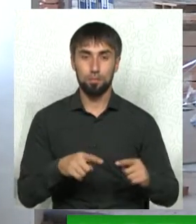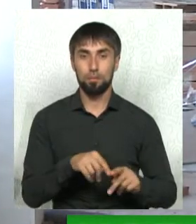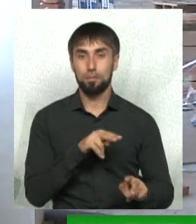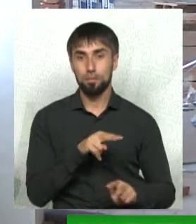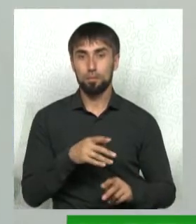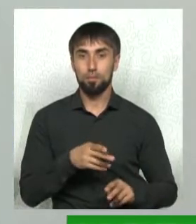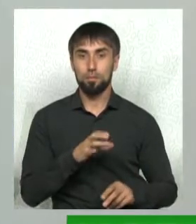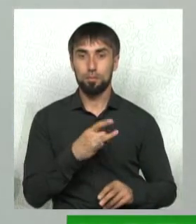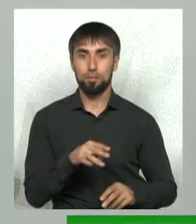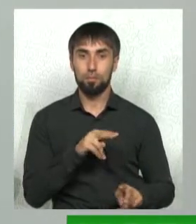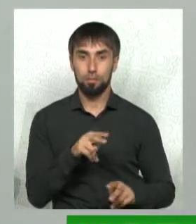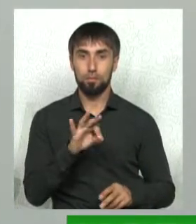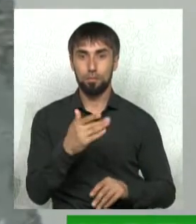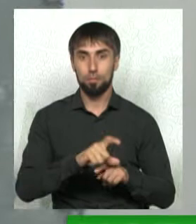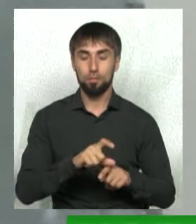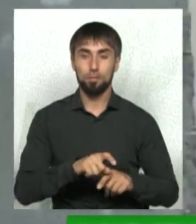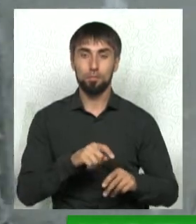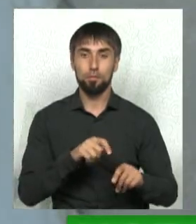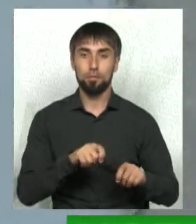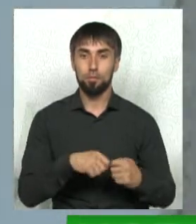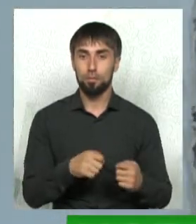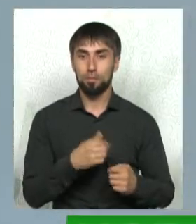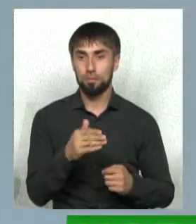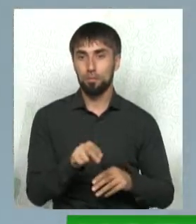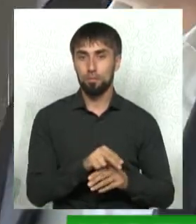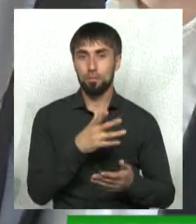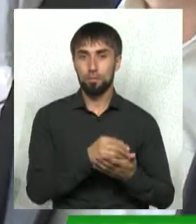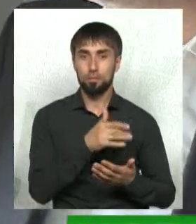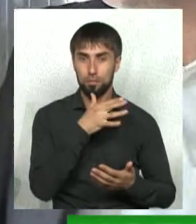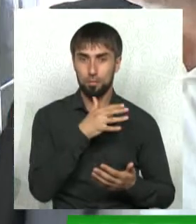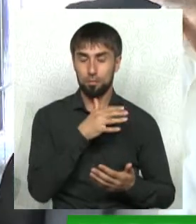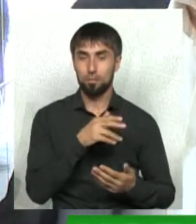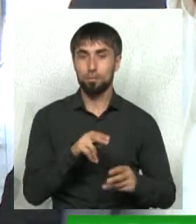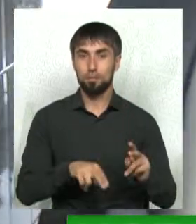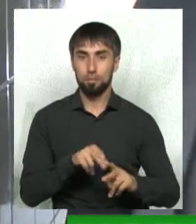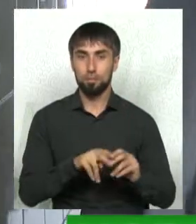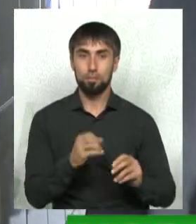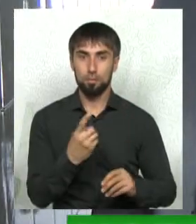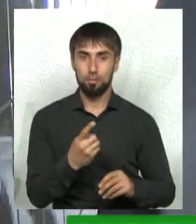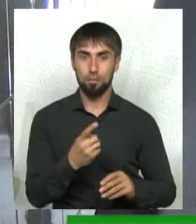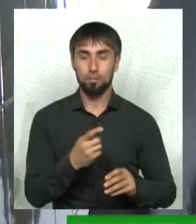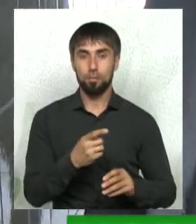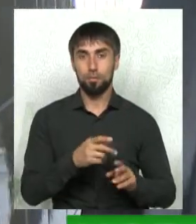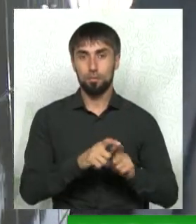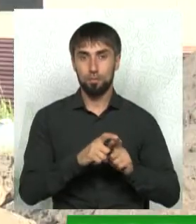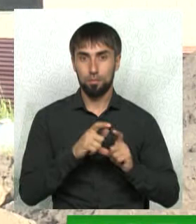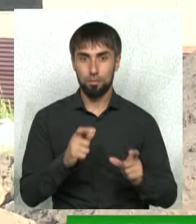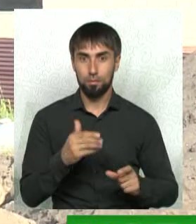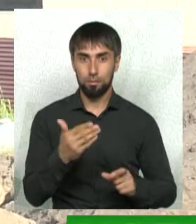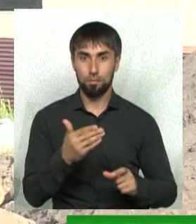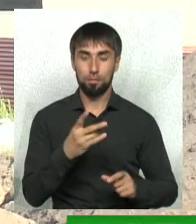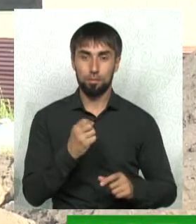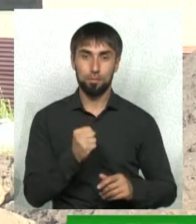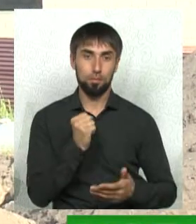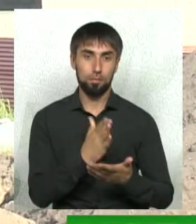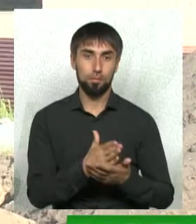следит стройконтроль. По их словам, замечания подрядчик устраняет своевременно. Строительство еще одного общеобразовательного заведения